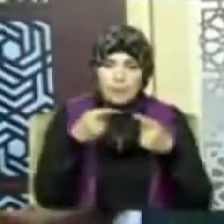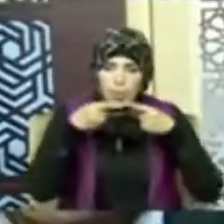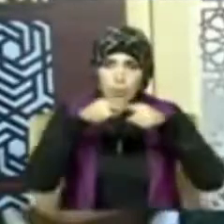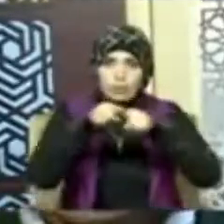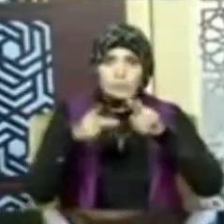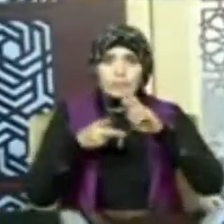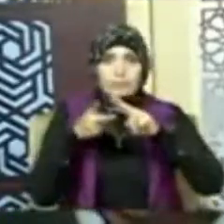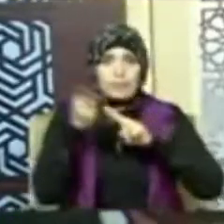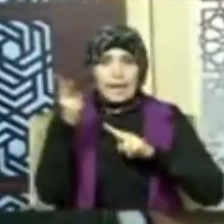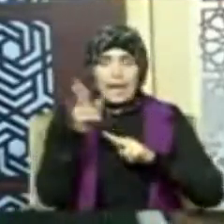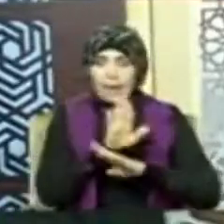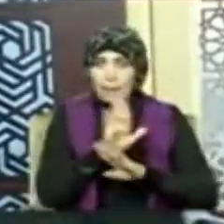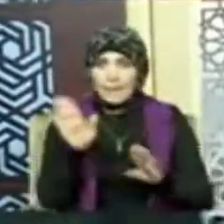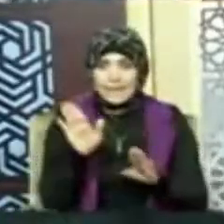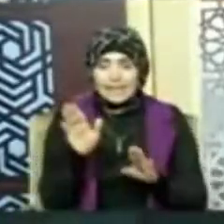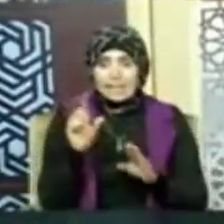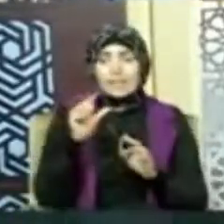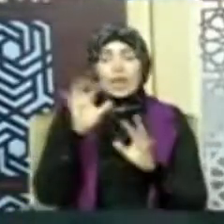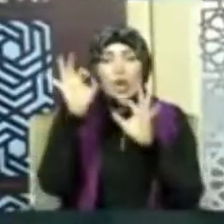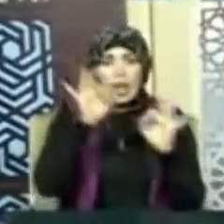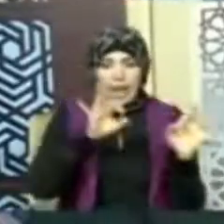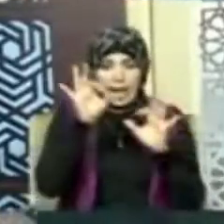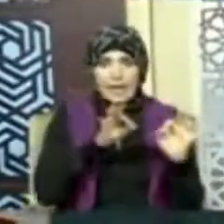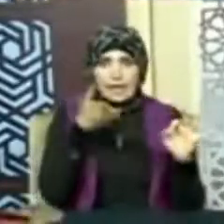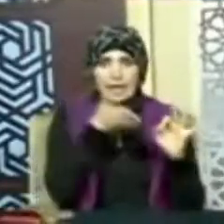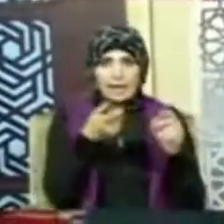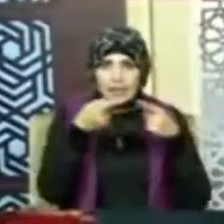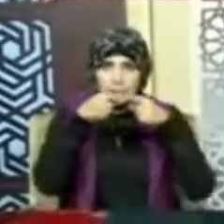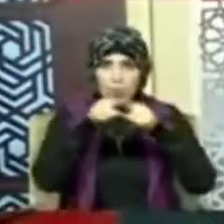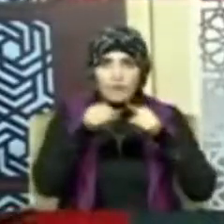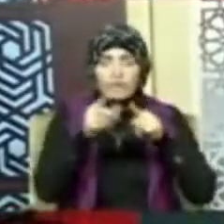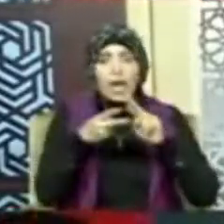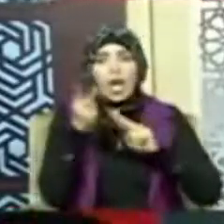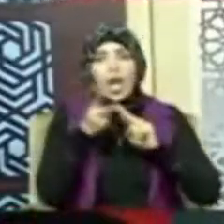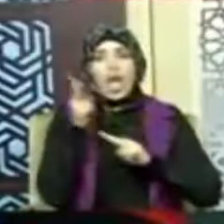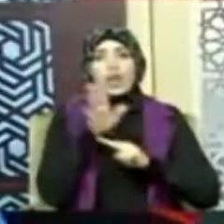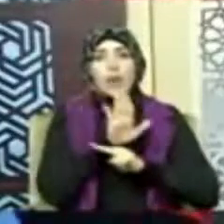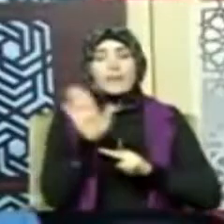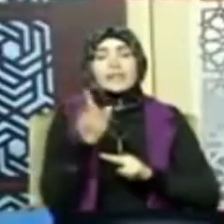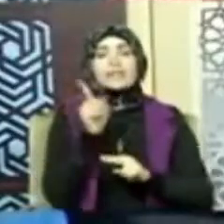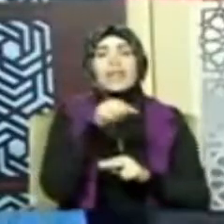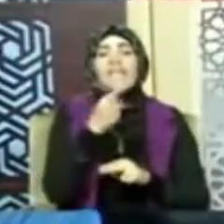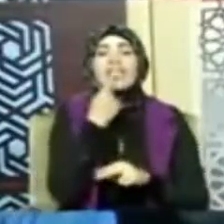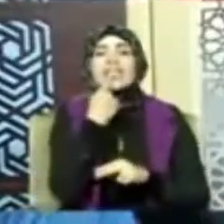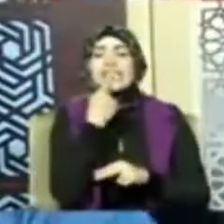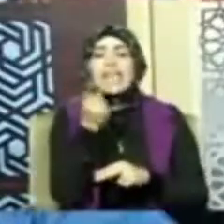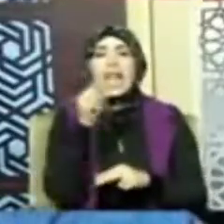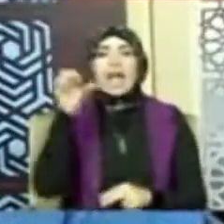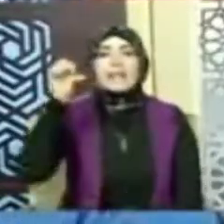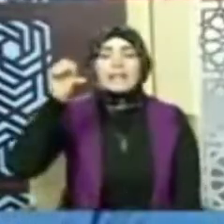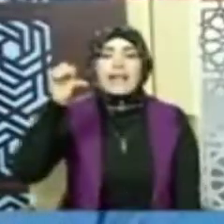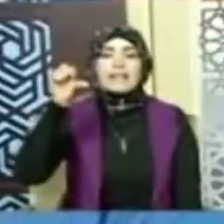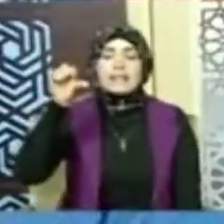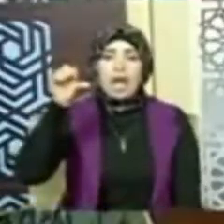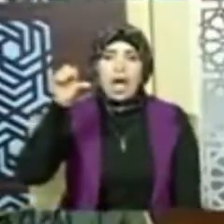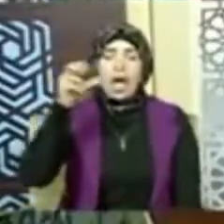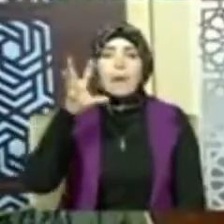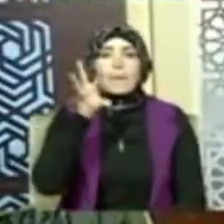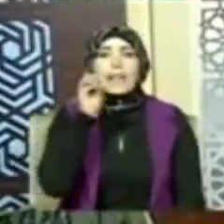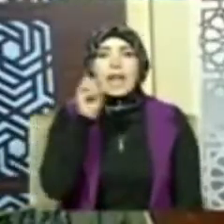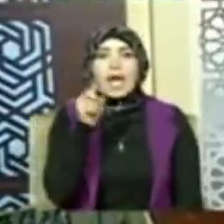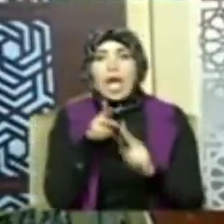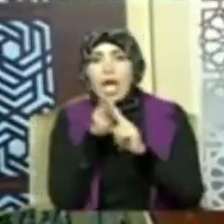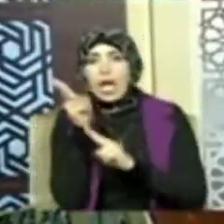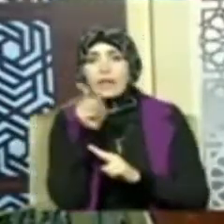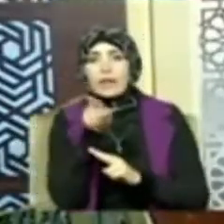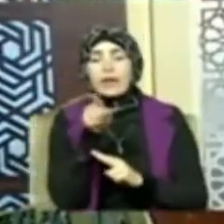الهجرة ولا بحادثتها، وإنما نزلت في السنة التاسعة من الهجرة